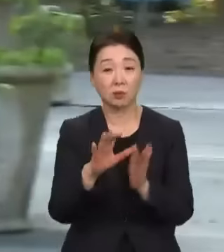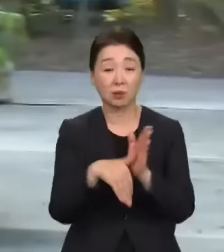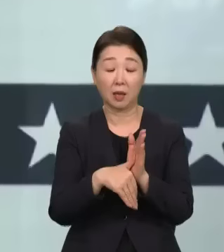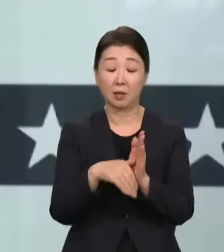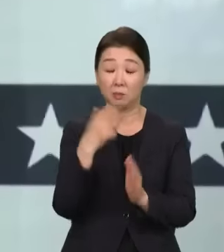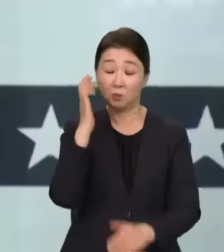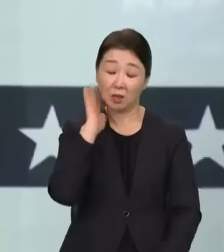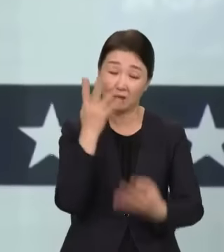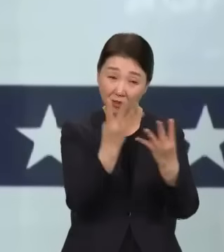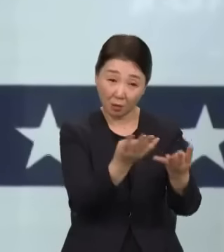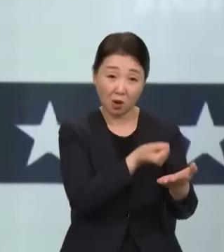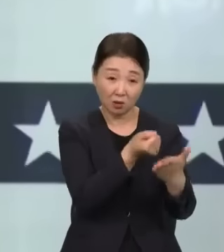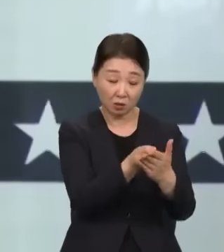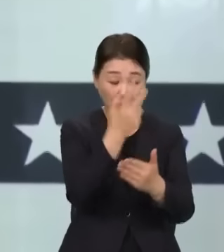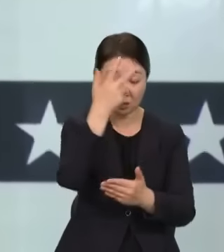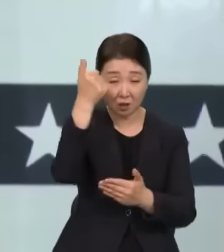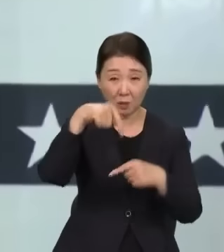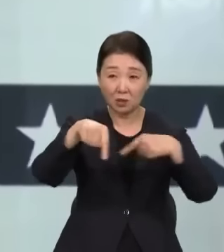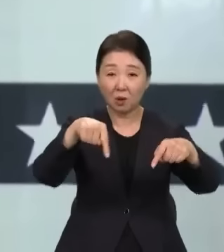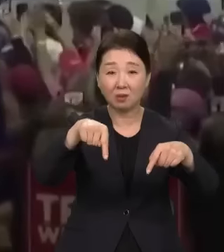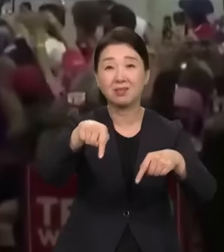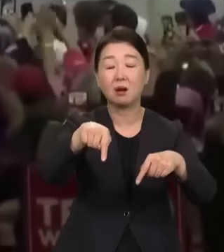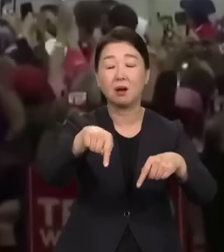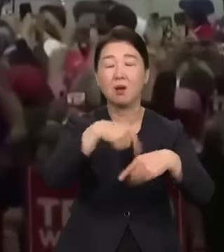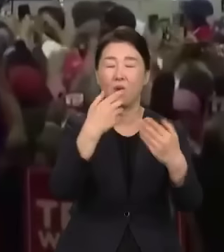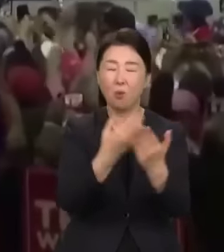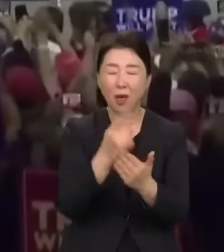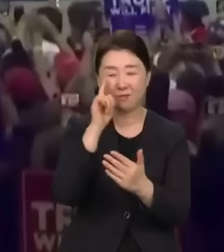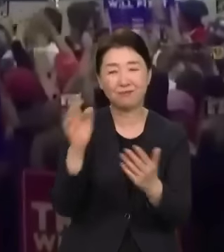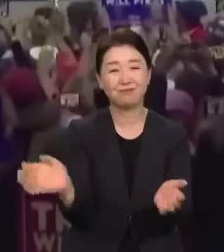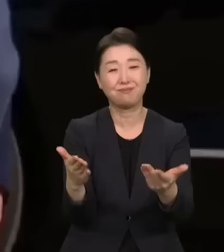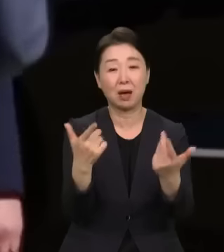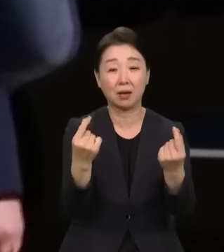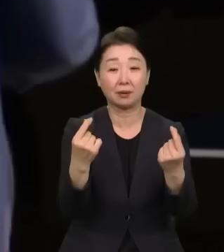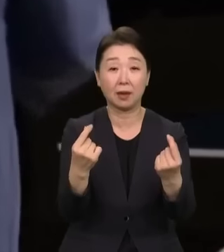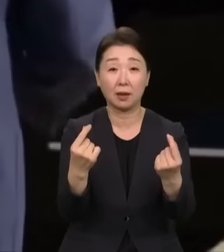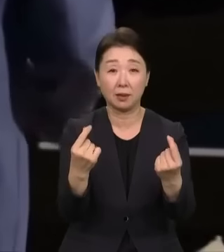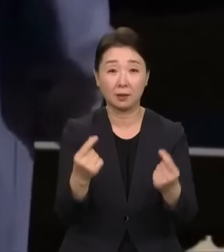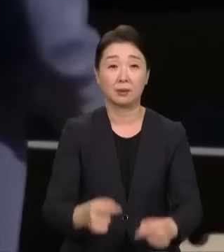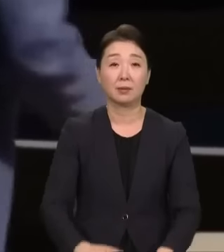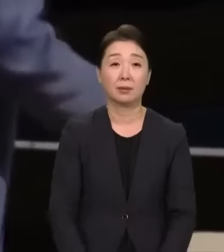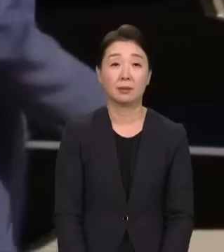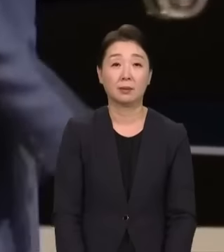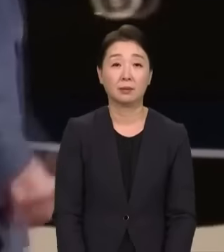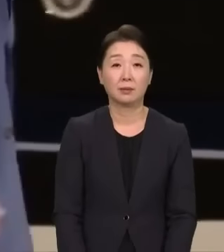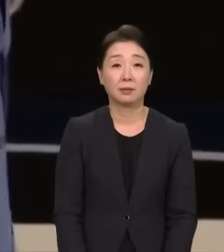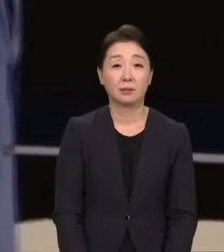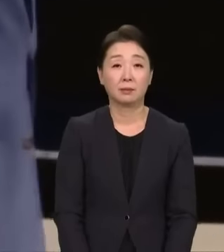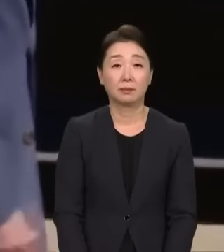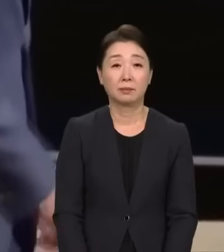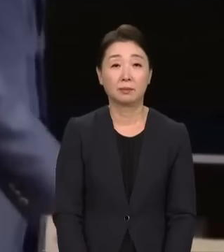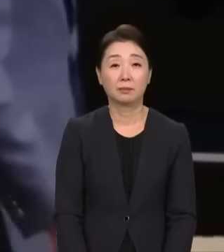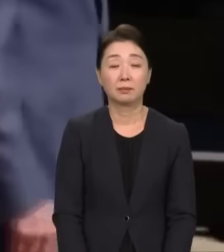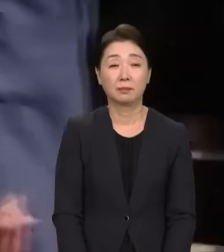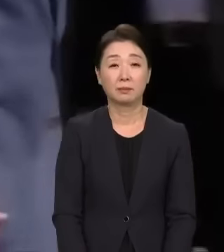결정에 트럼프의 정치화된 정의에 기름을 부었다고 보도했습니다. JTBC 박소연입니다.